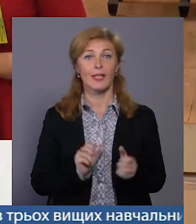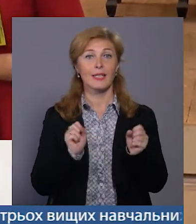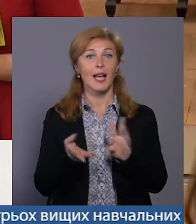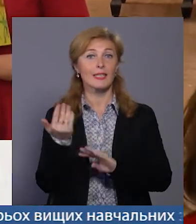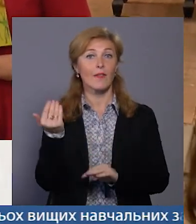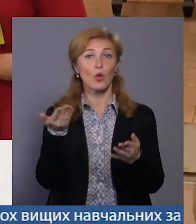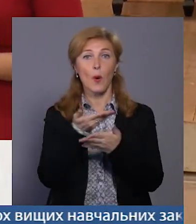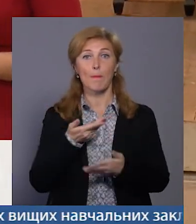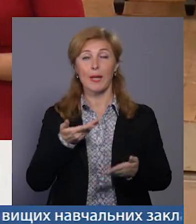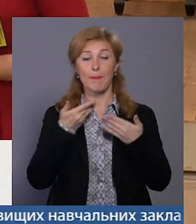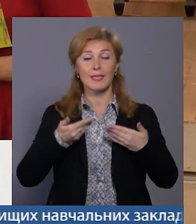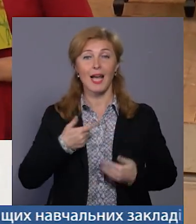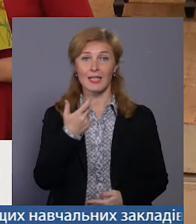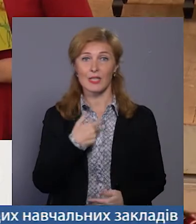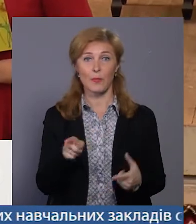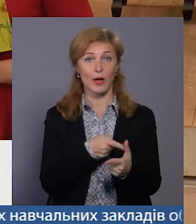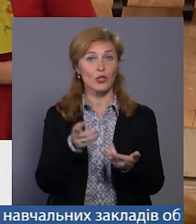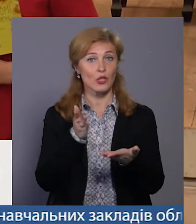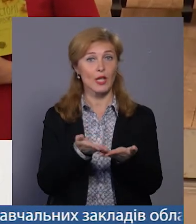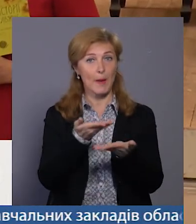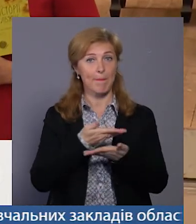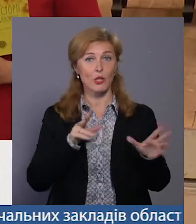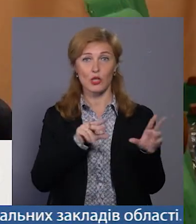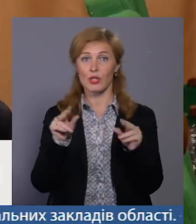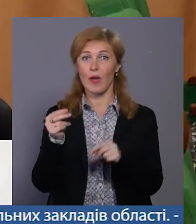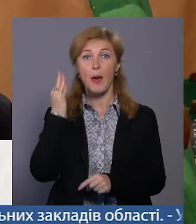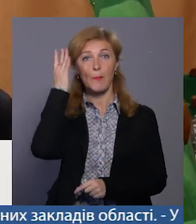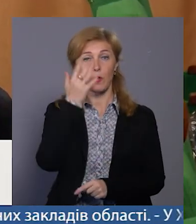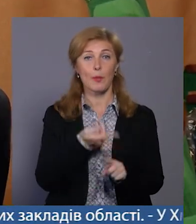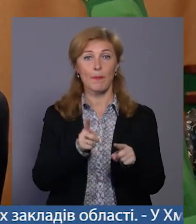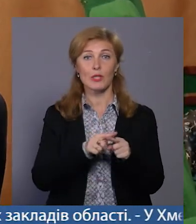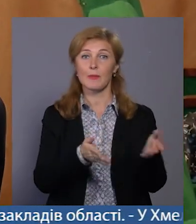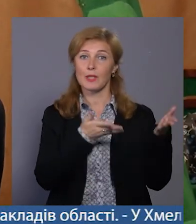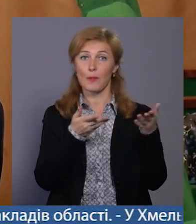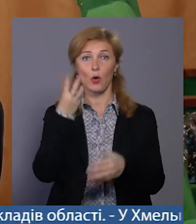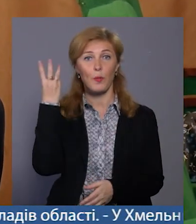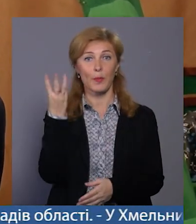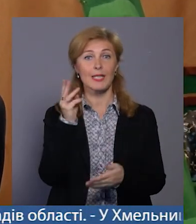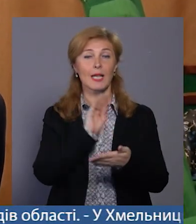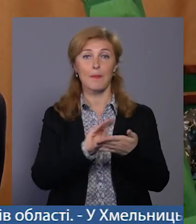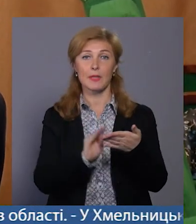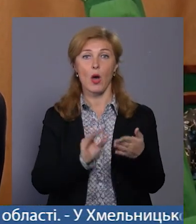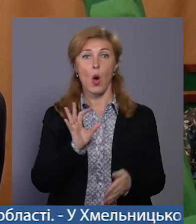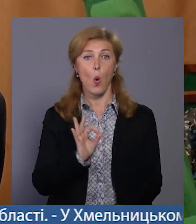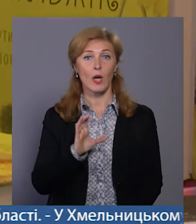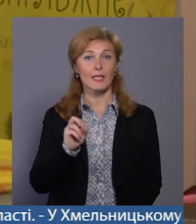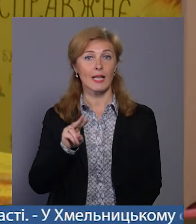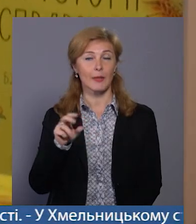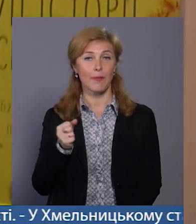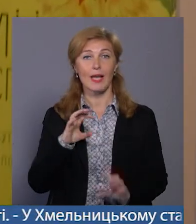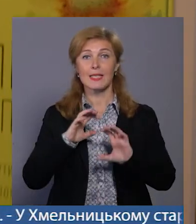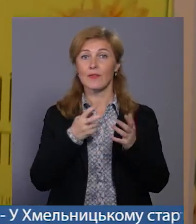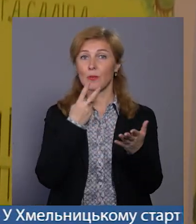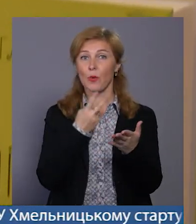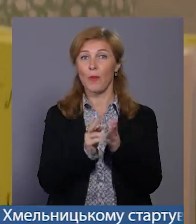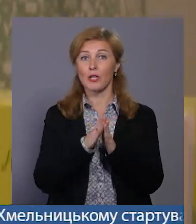ми запитували себе, чи є ми щасливими? Поміркувати над цим запрошує хмельницька письменниця Ольга Саліпа. Світ побачила